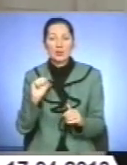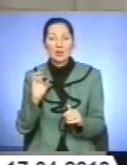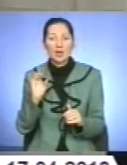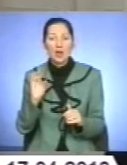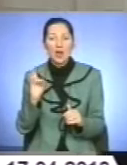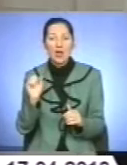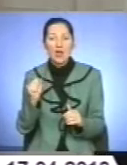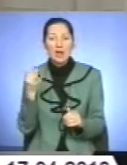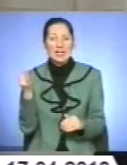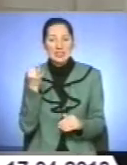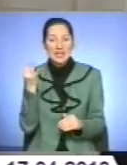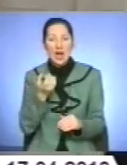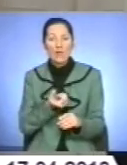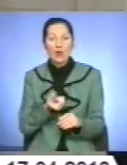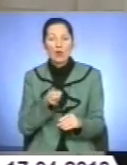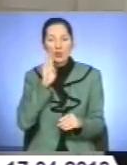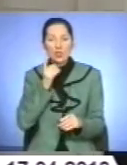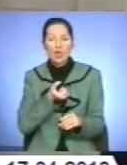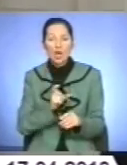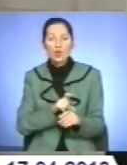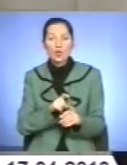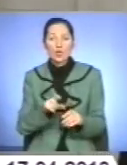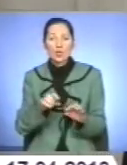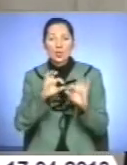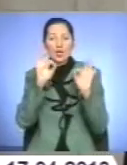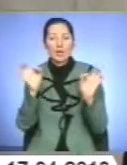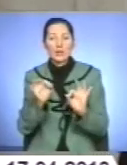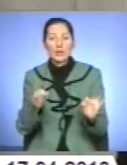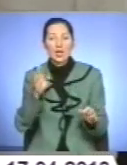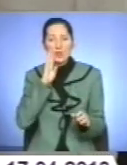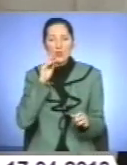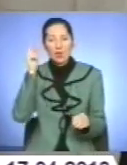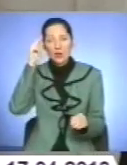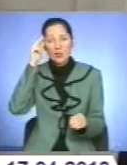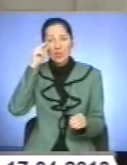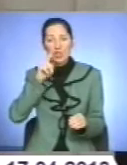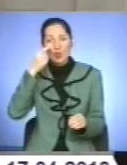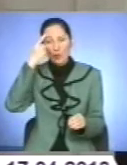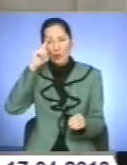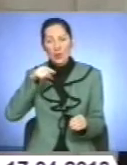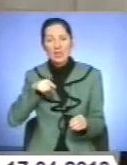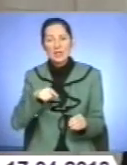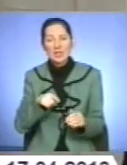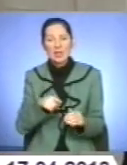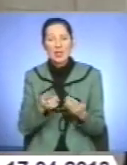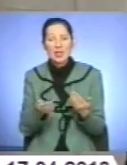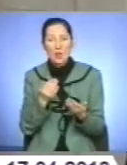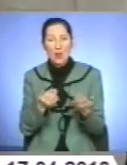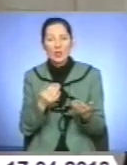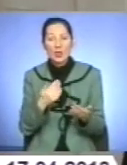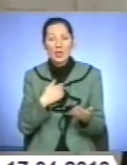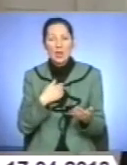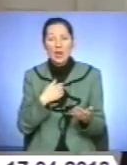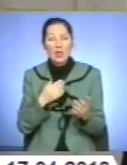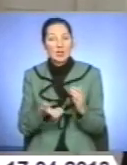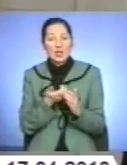Цікаво. Вона взагалі дуже досить така творча дитина і вчиться, щоб вміти знати, тому що, напевне, я